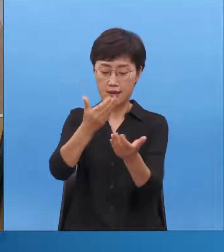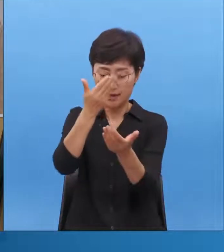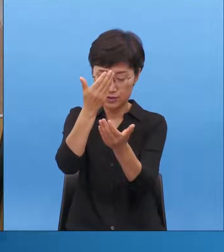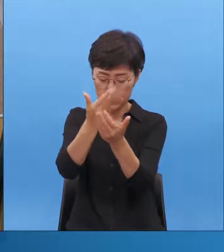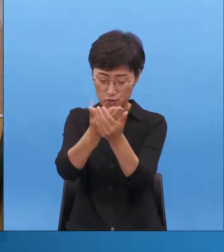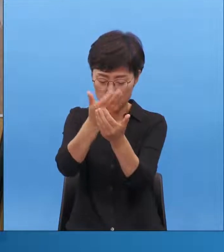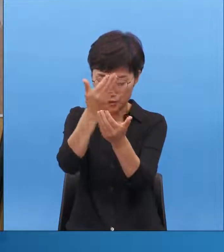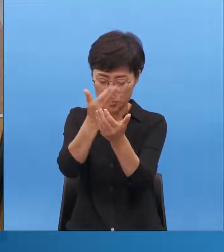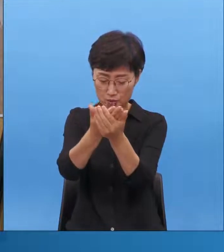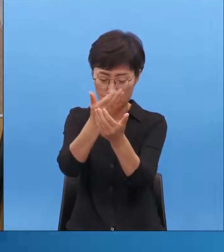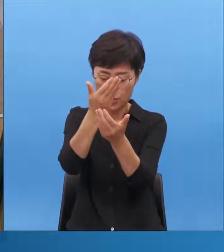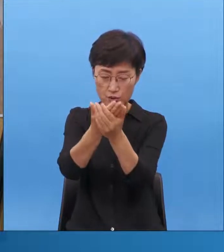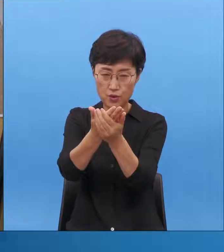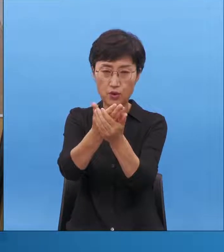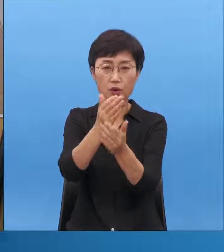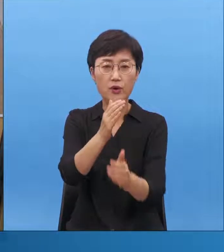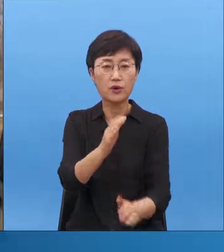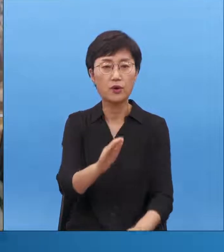하소서.